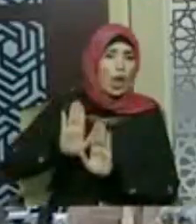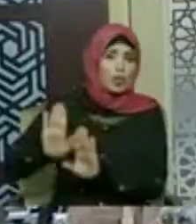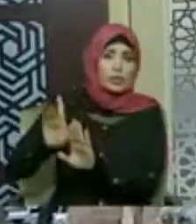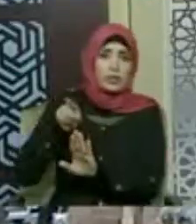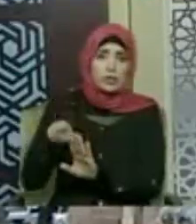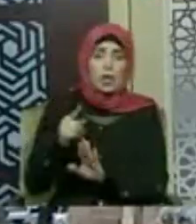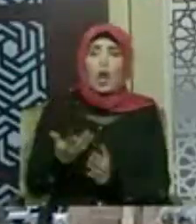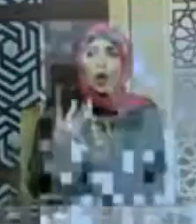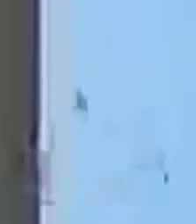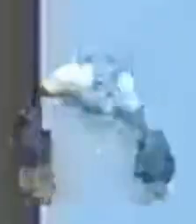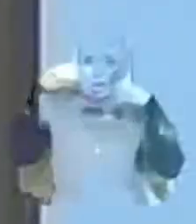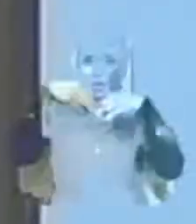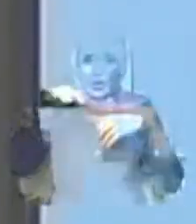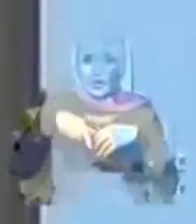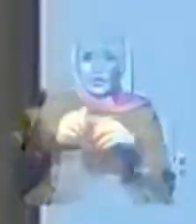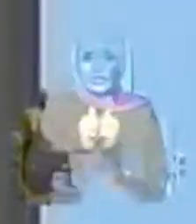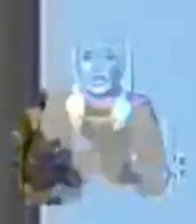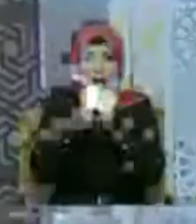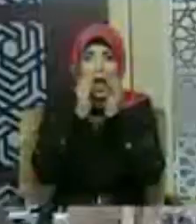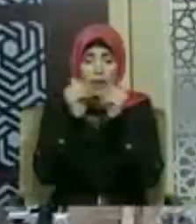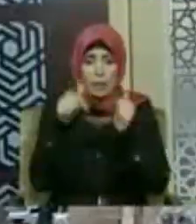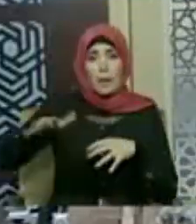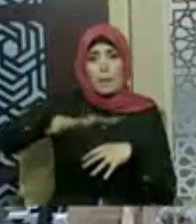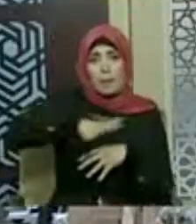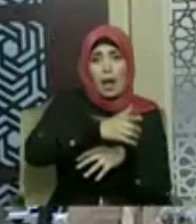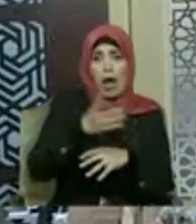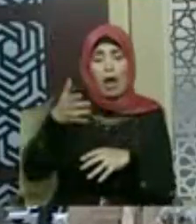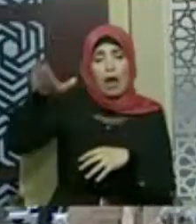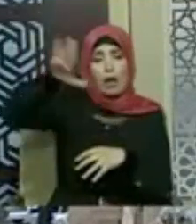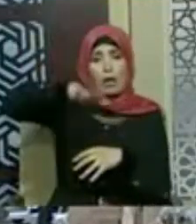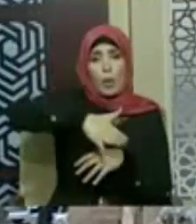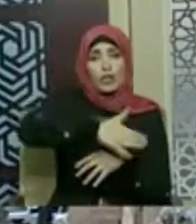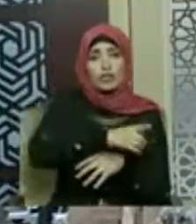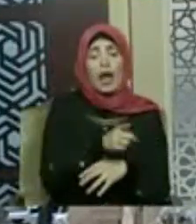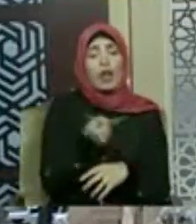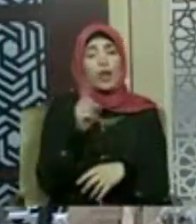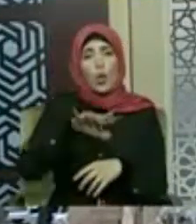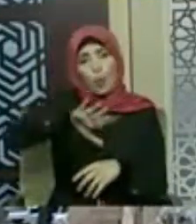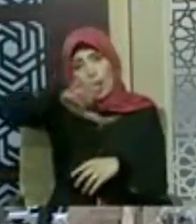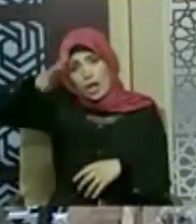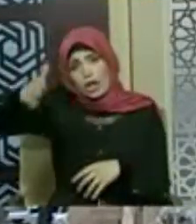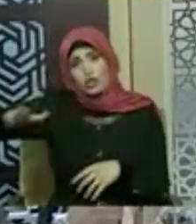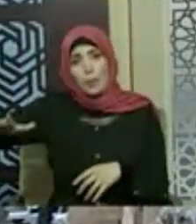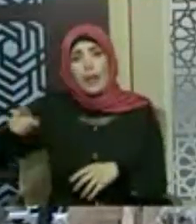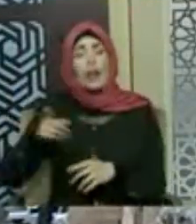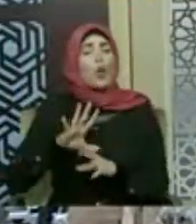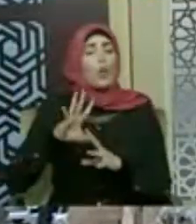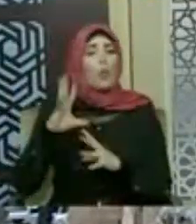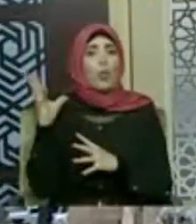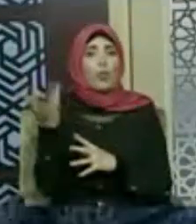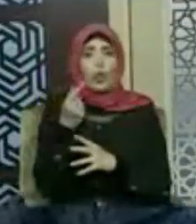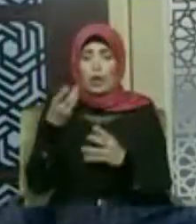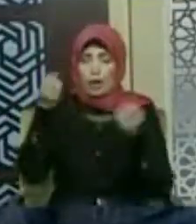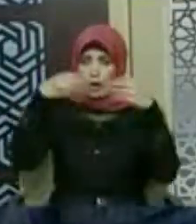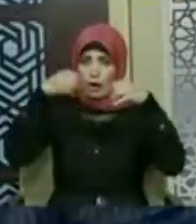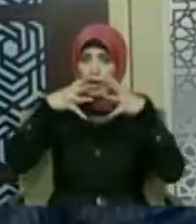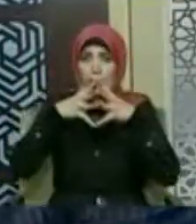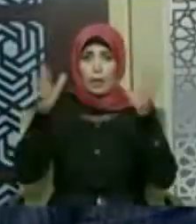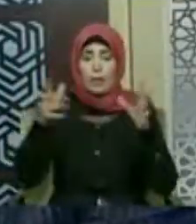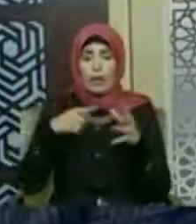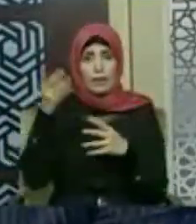والجبل، واغنها بفضلك عمن سواك، وهيئ لنا من أمرنا رشدا، واقبضنا